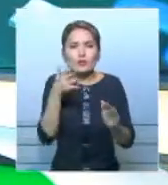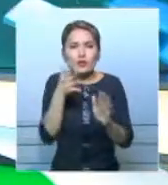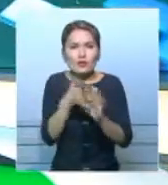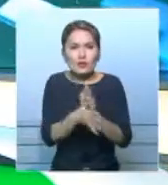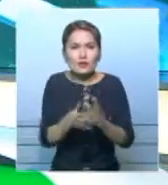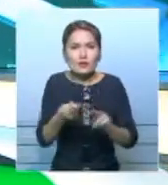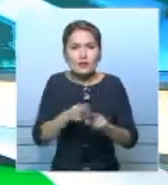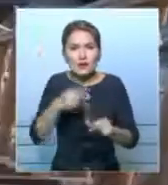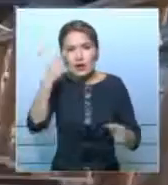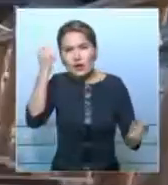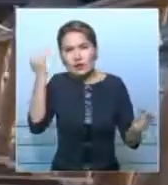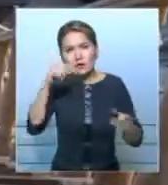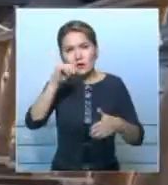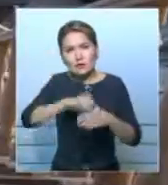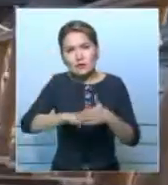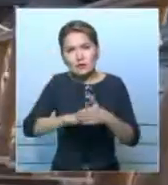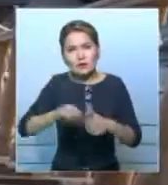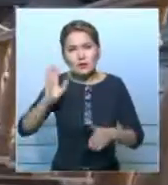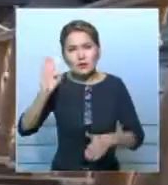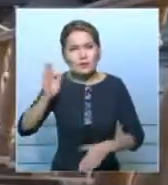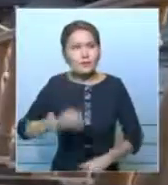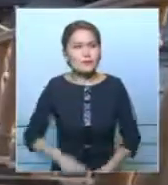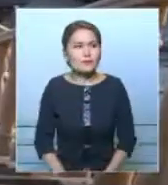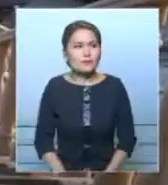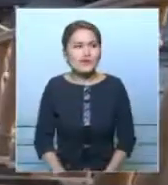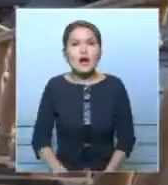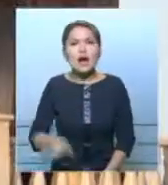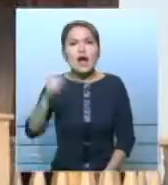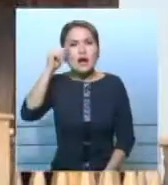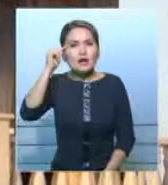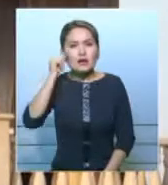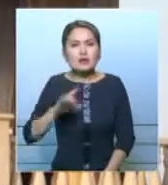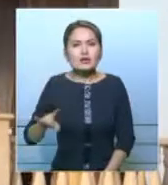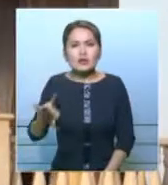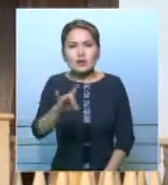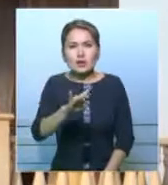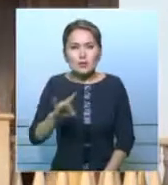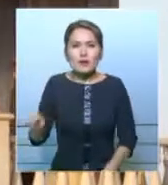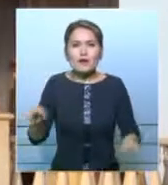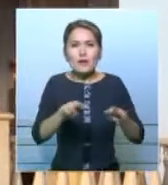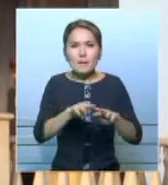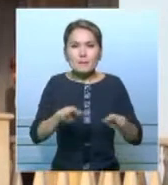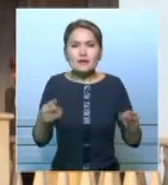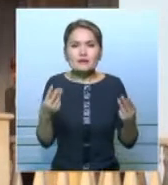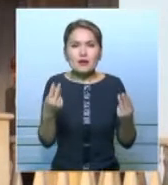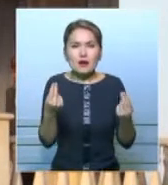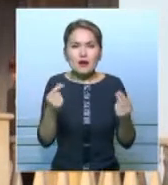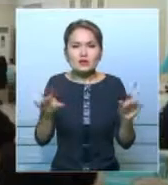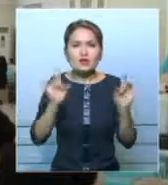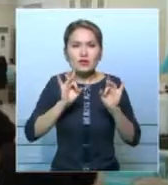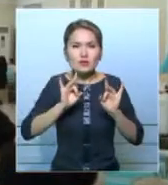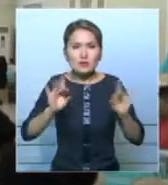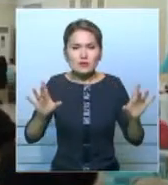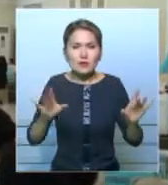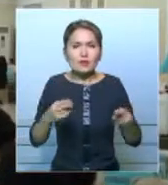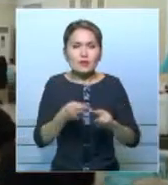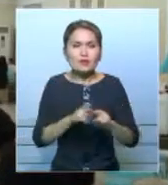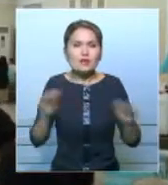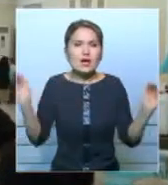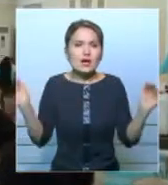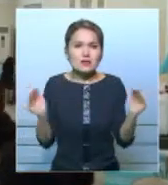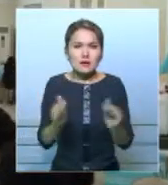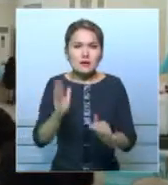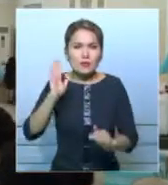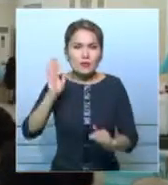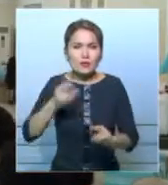бастапты. Қай қырғыз болса да қалтасындағы соңғы ақшасын шашып, немесе қарызға белшеден батып, ұлан асыр той